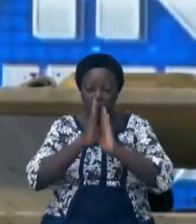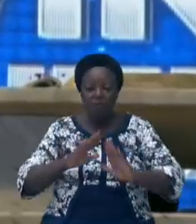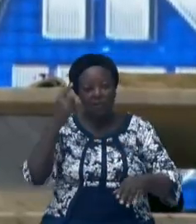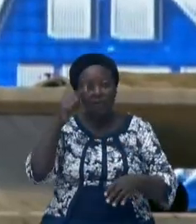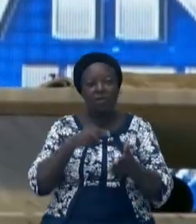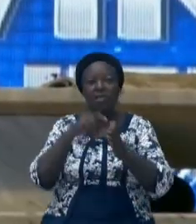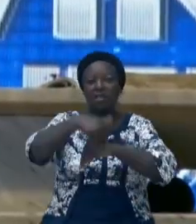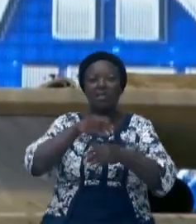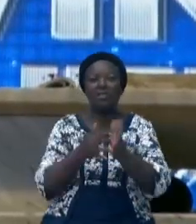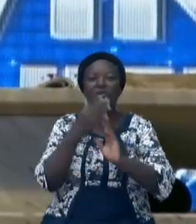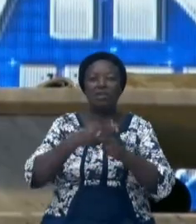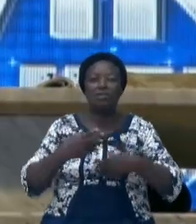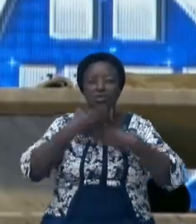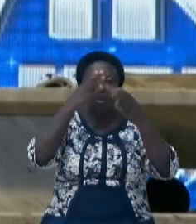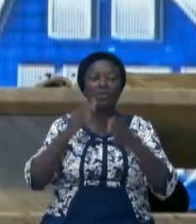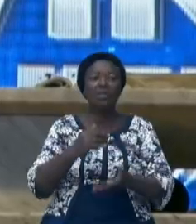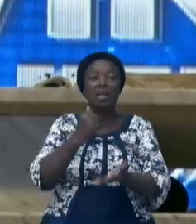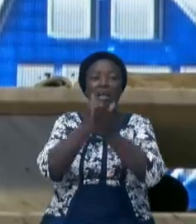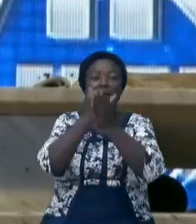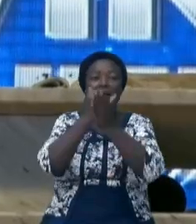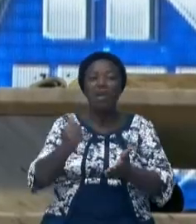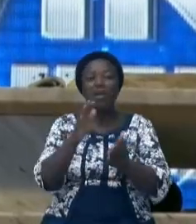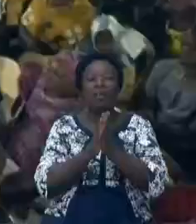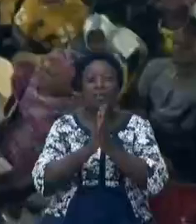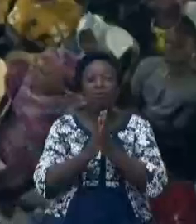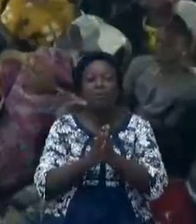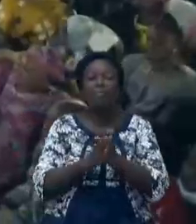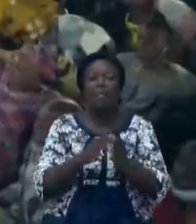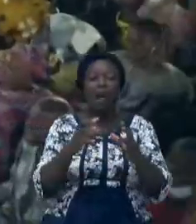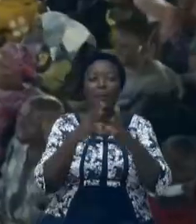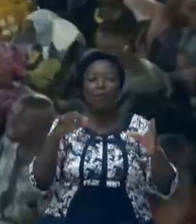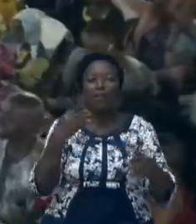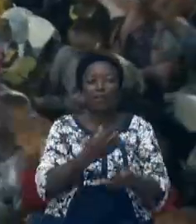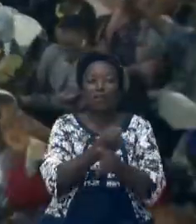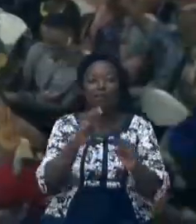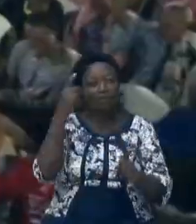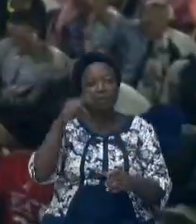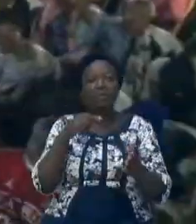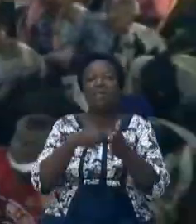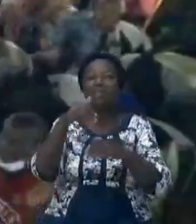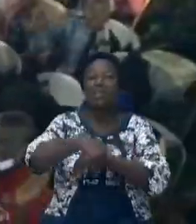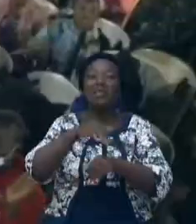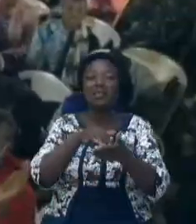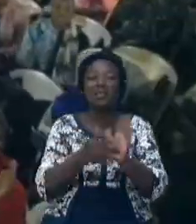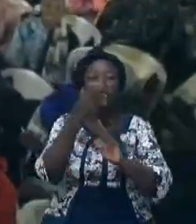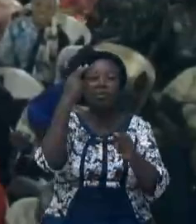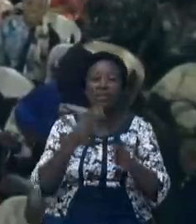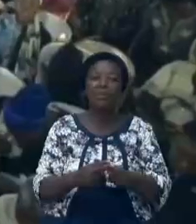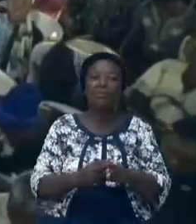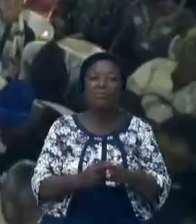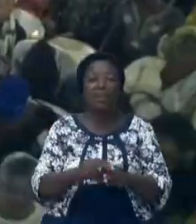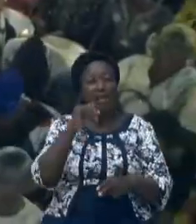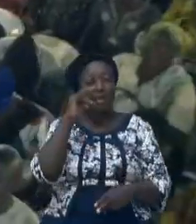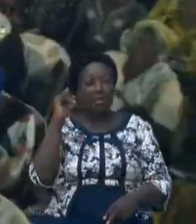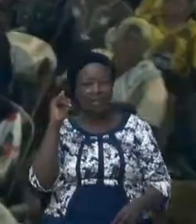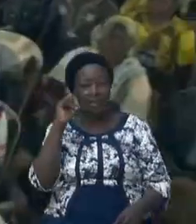la banda de la pépite au jeu ce soir je n'attends pas ton da manha l'abondance du salut pour